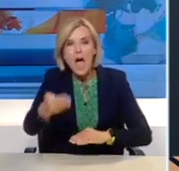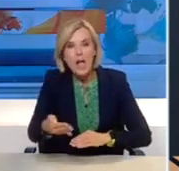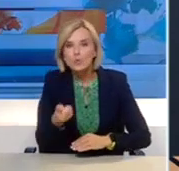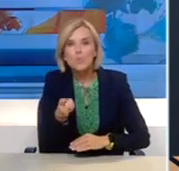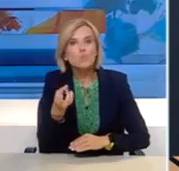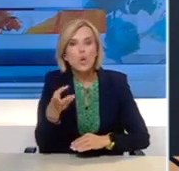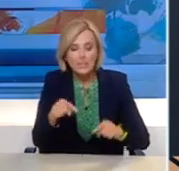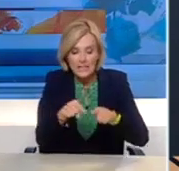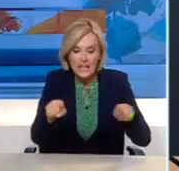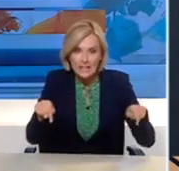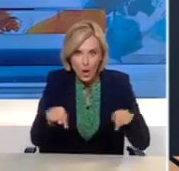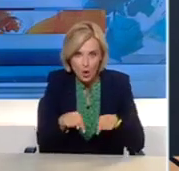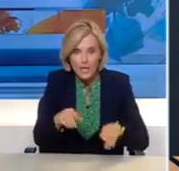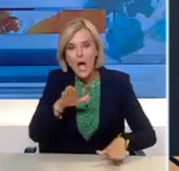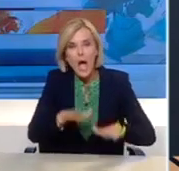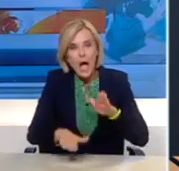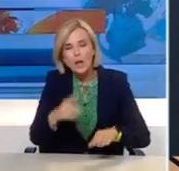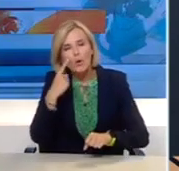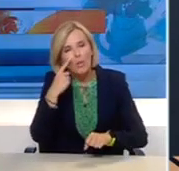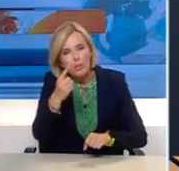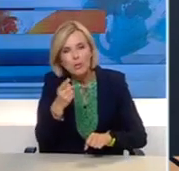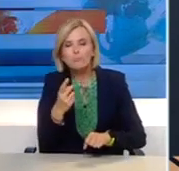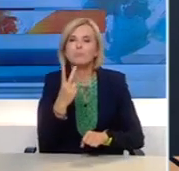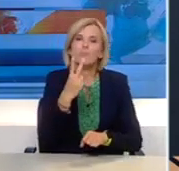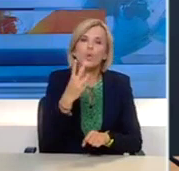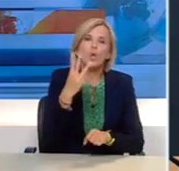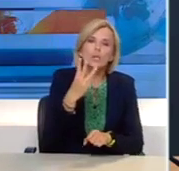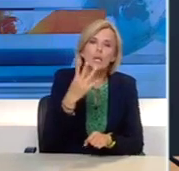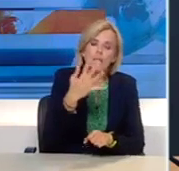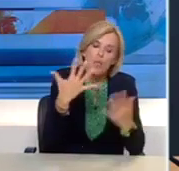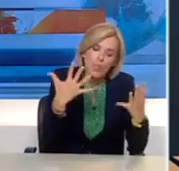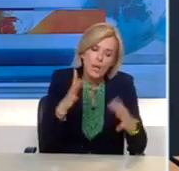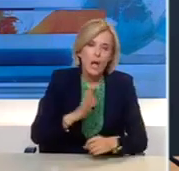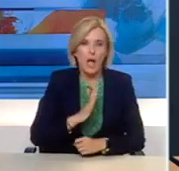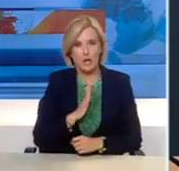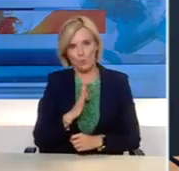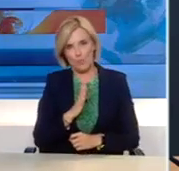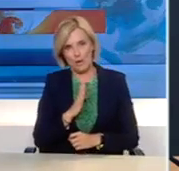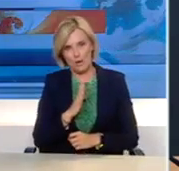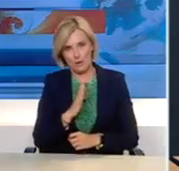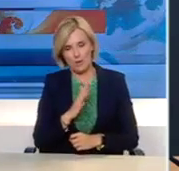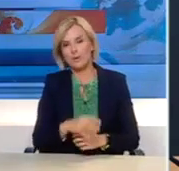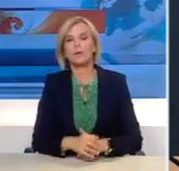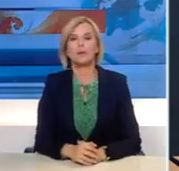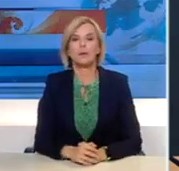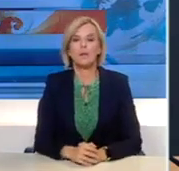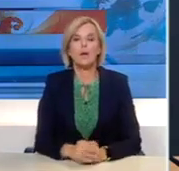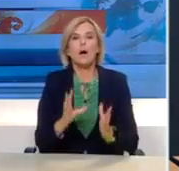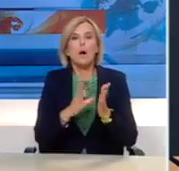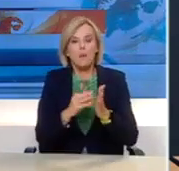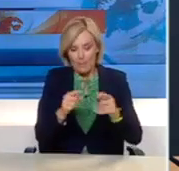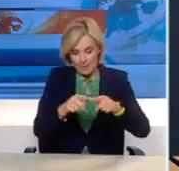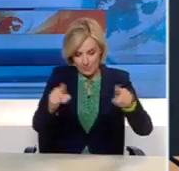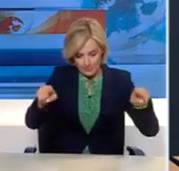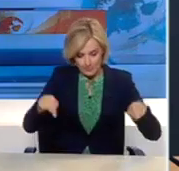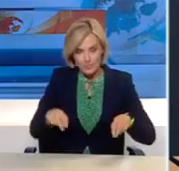κύριος χώρου. Η δυνατότητα της χρήσης της εσωτερικής ημιπαίθριας επιφάνειας προκύπτει όταν υφίσταται πλευρά ή πλευρές του